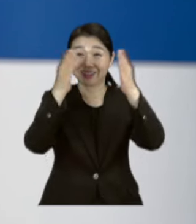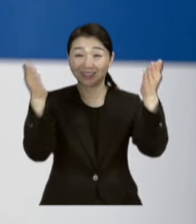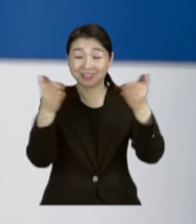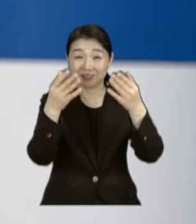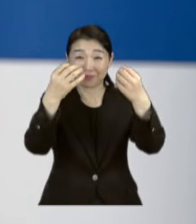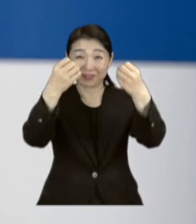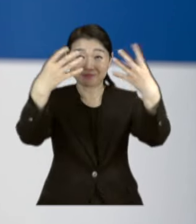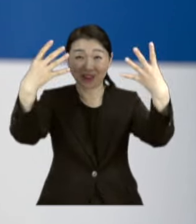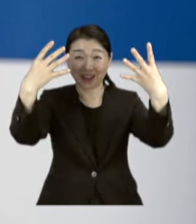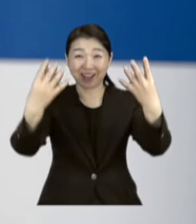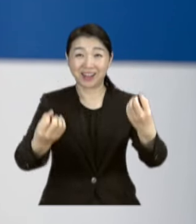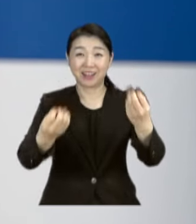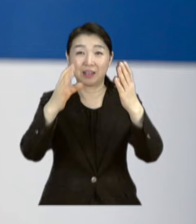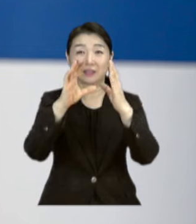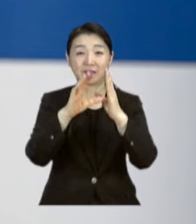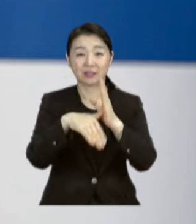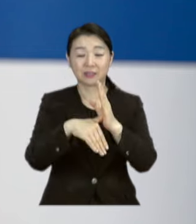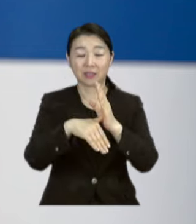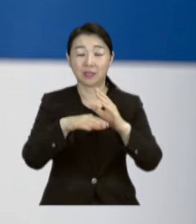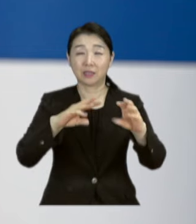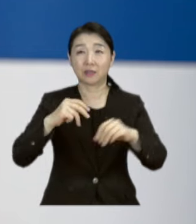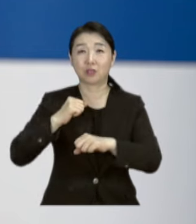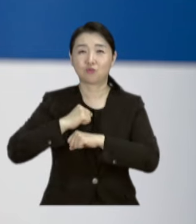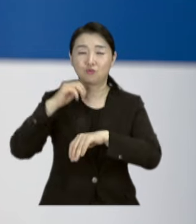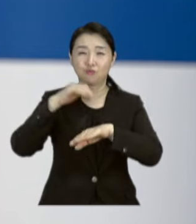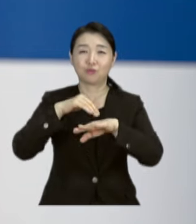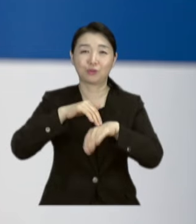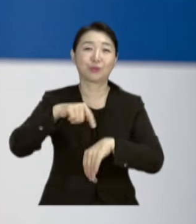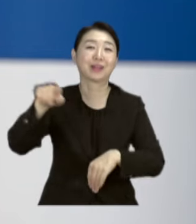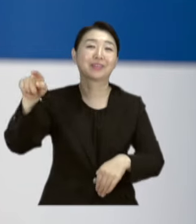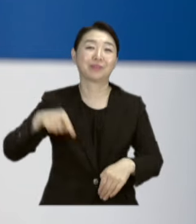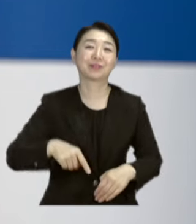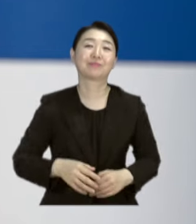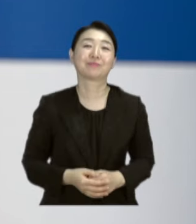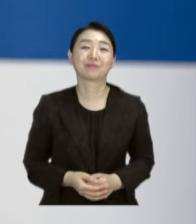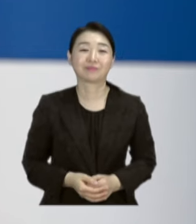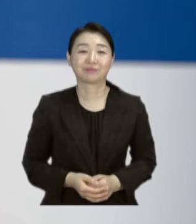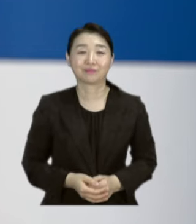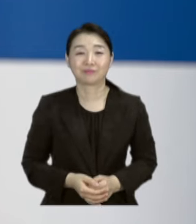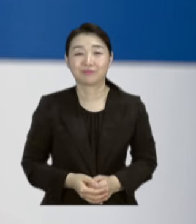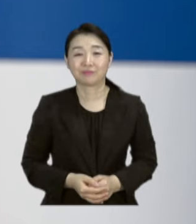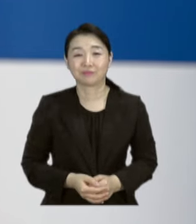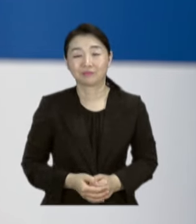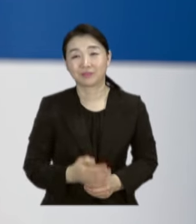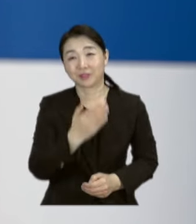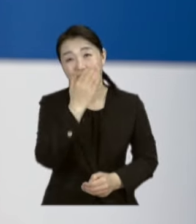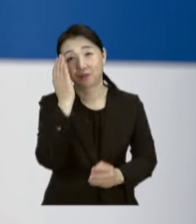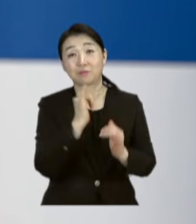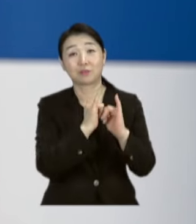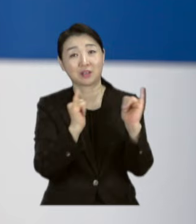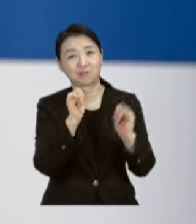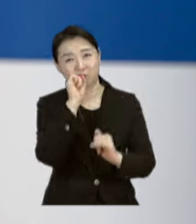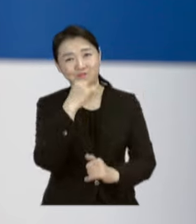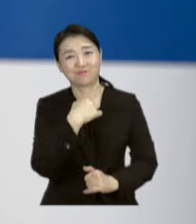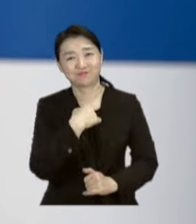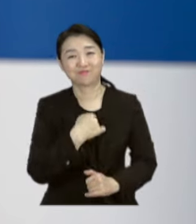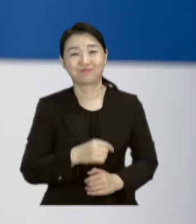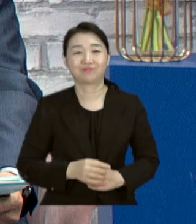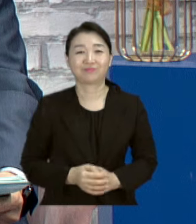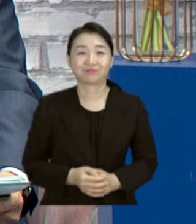크리마추리 점등식 할 때 네. 제가 육군훈련소 갔다 왔어요. 정말 저는 우리 젊은이들 좋아합니다.